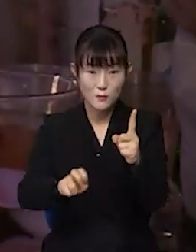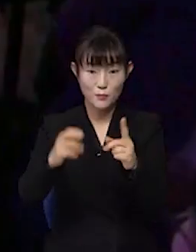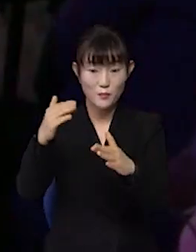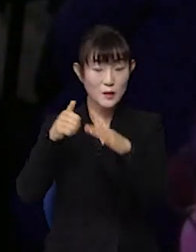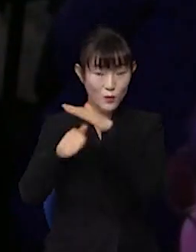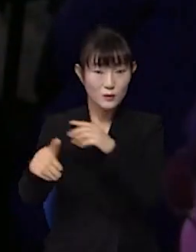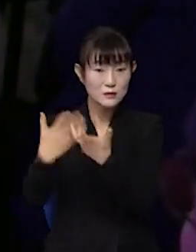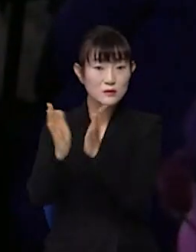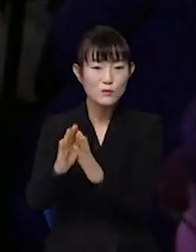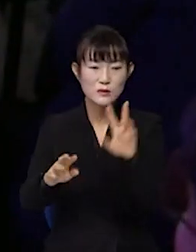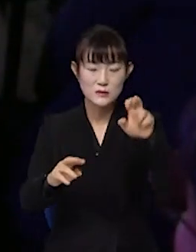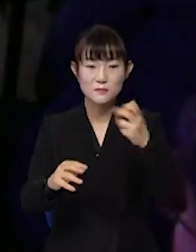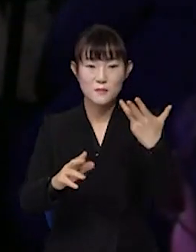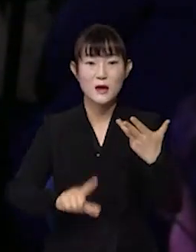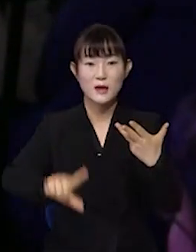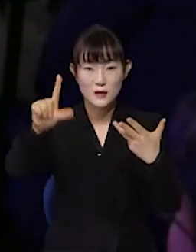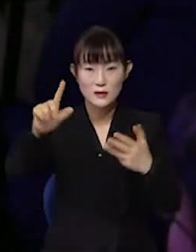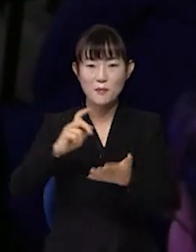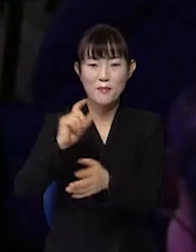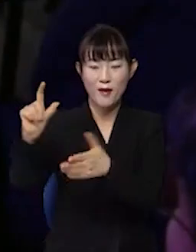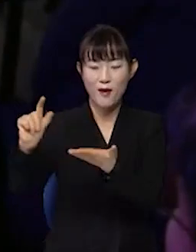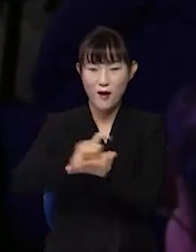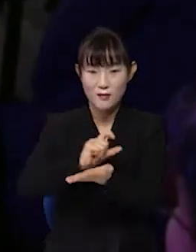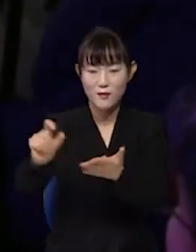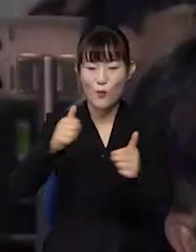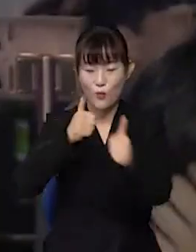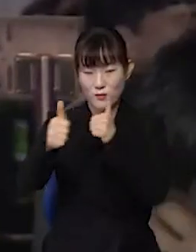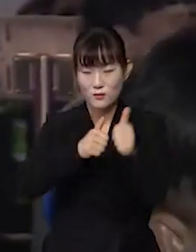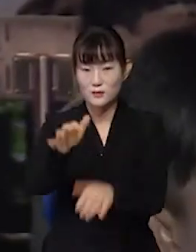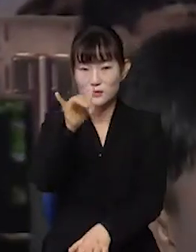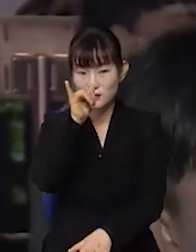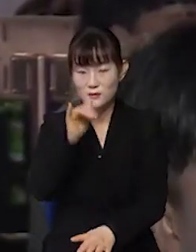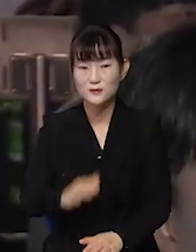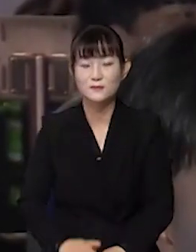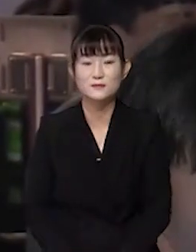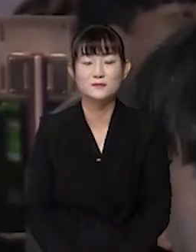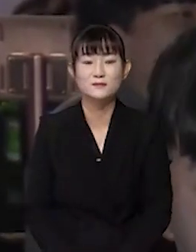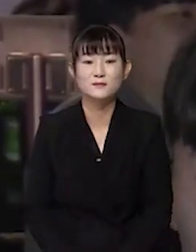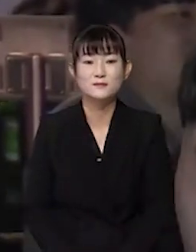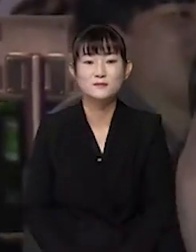대표팀은 오는 28일 가나와 맞붙습니다. KBC 조윤자입니다.